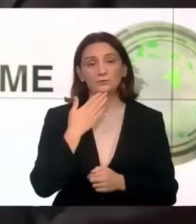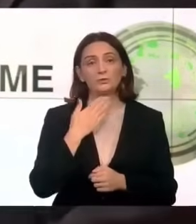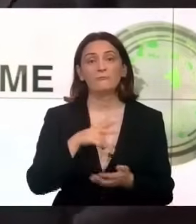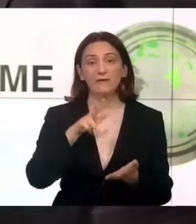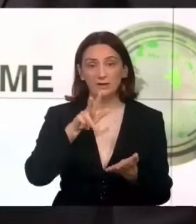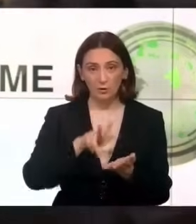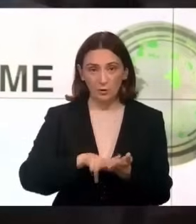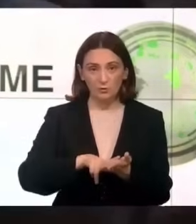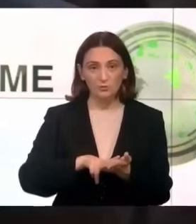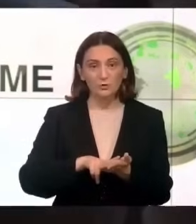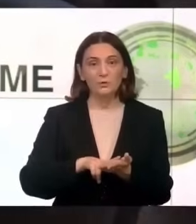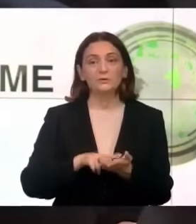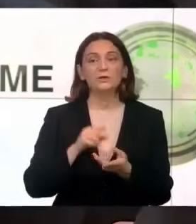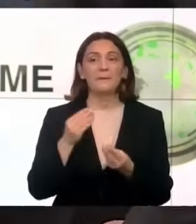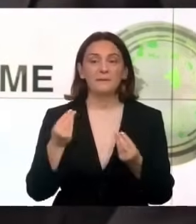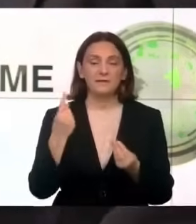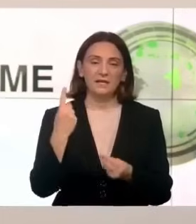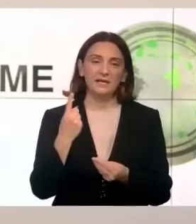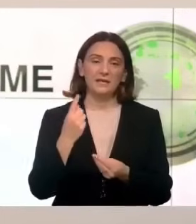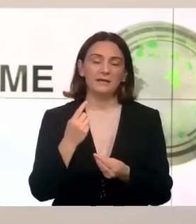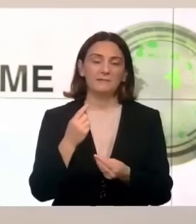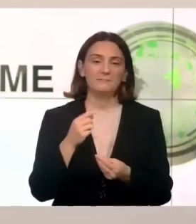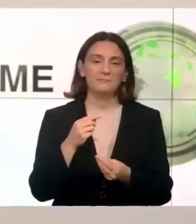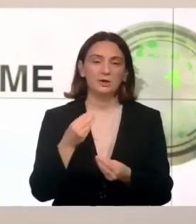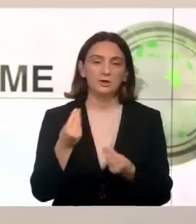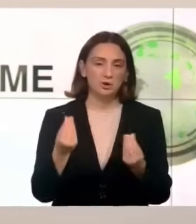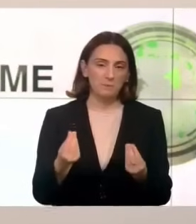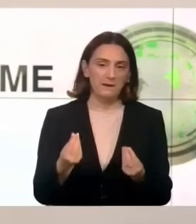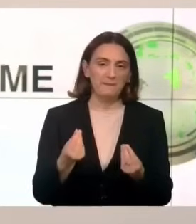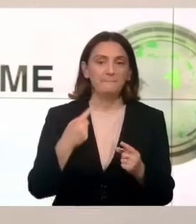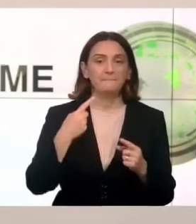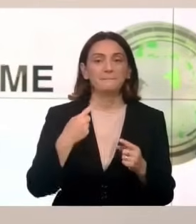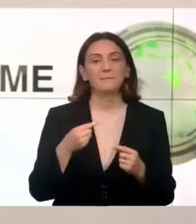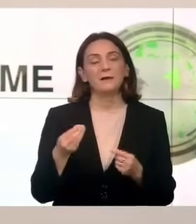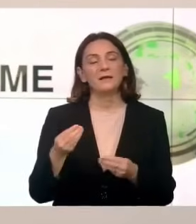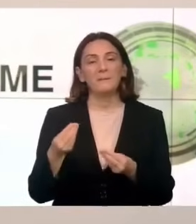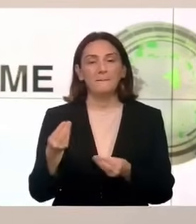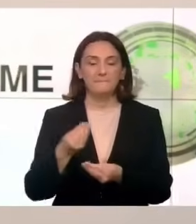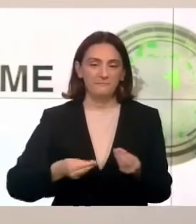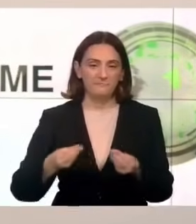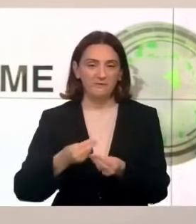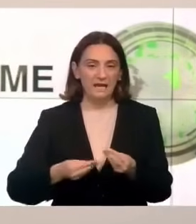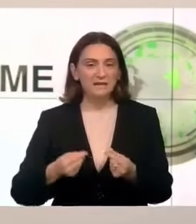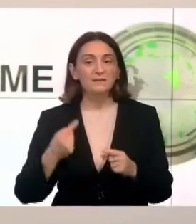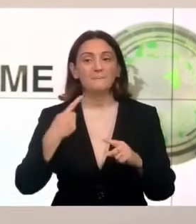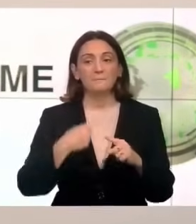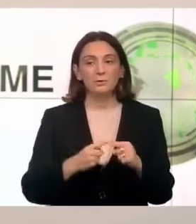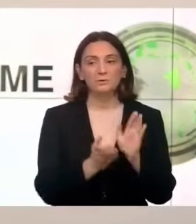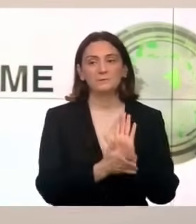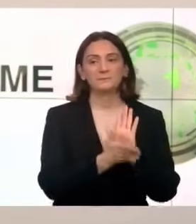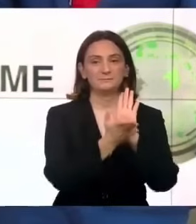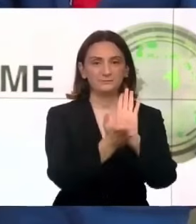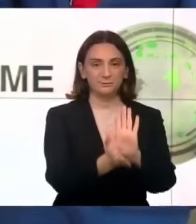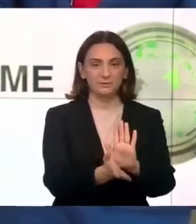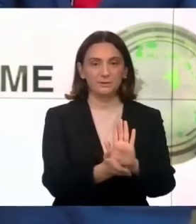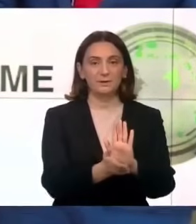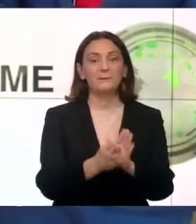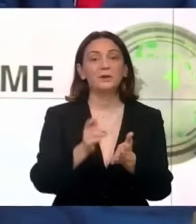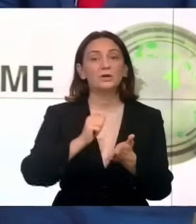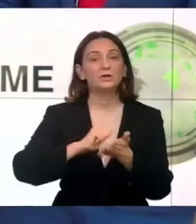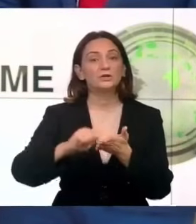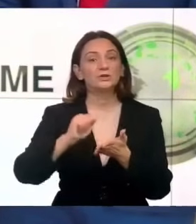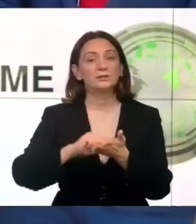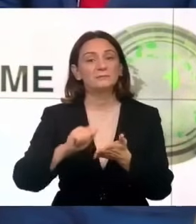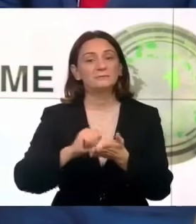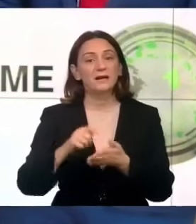Qendra Kombëtare e Librit dhe Leximit. E kemi me shumë emocion këtë ditë, sigurisht për mua, ky çmim